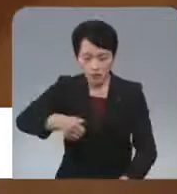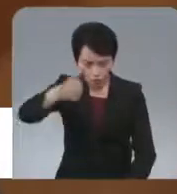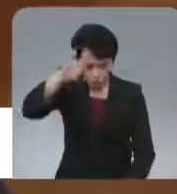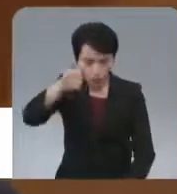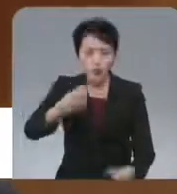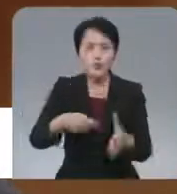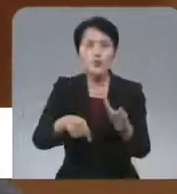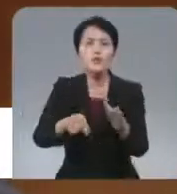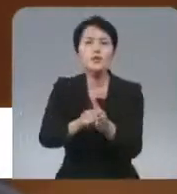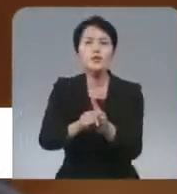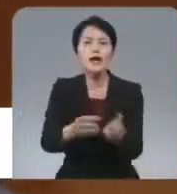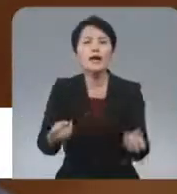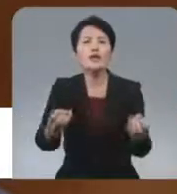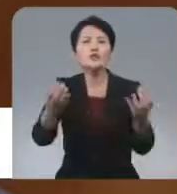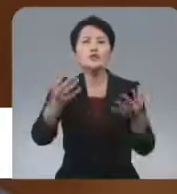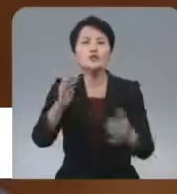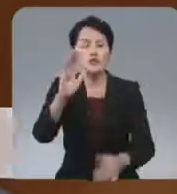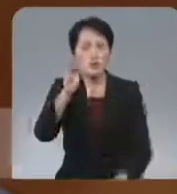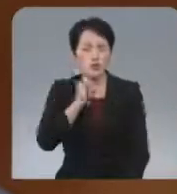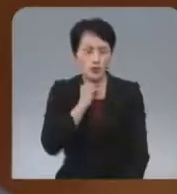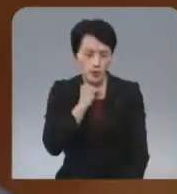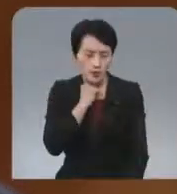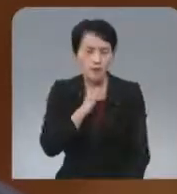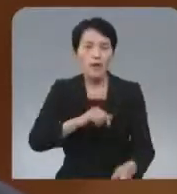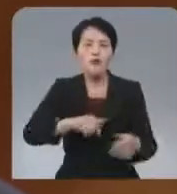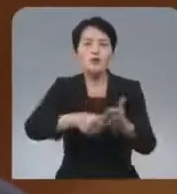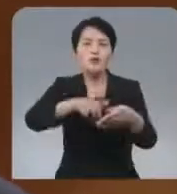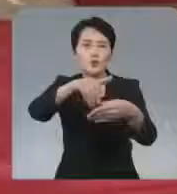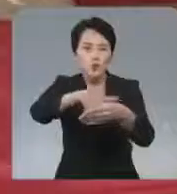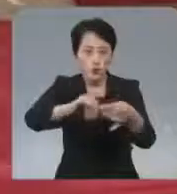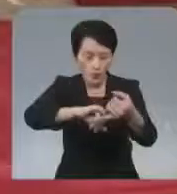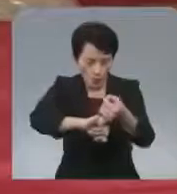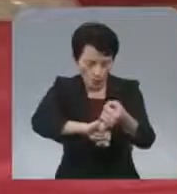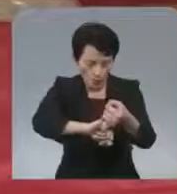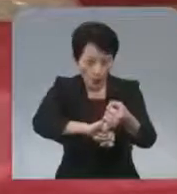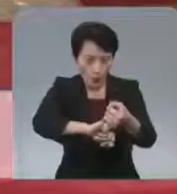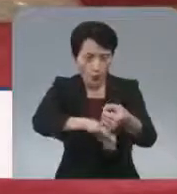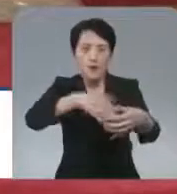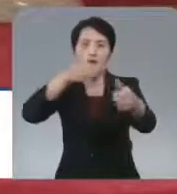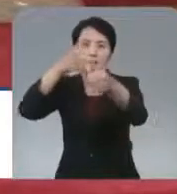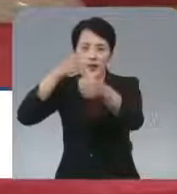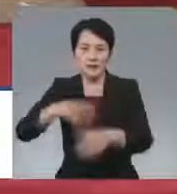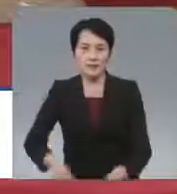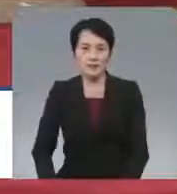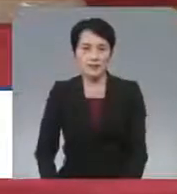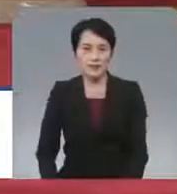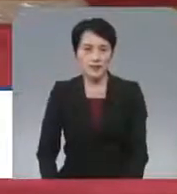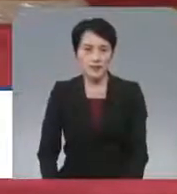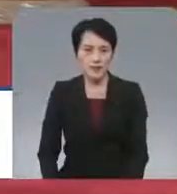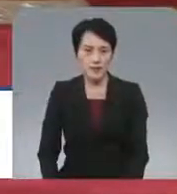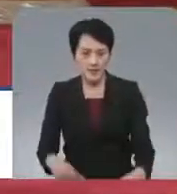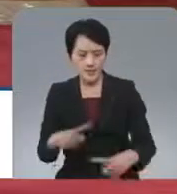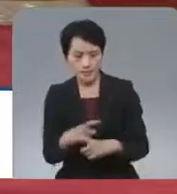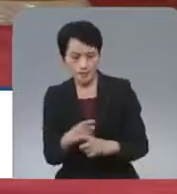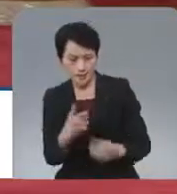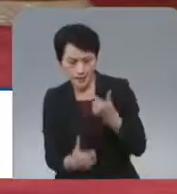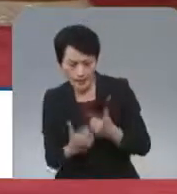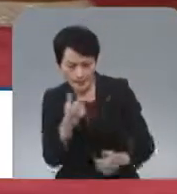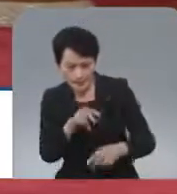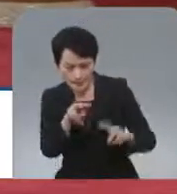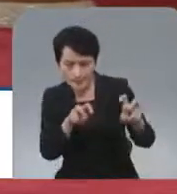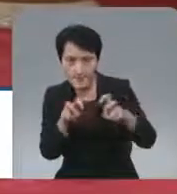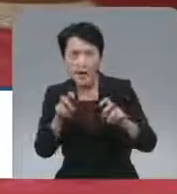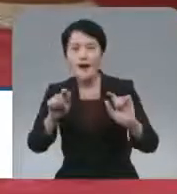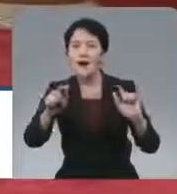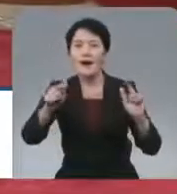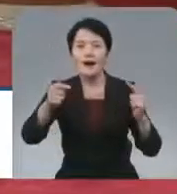признал что для реального улучшения mesh корейских отношений предстоит пройти долгий путь хотя за последние пять лет в этом